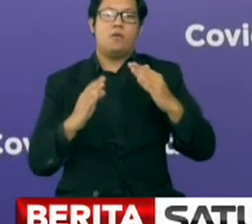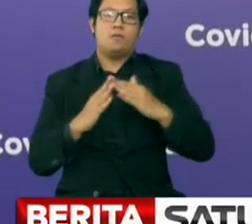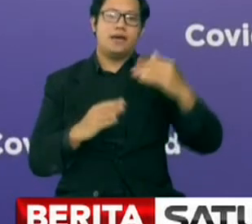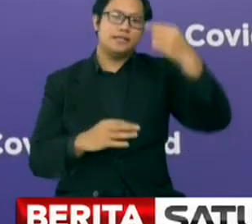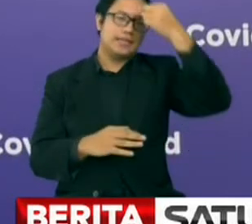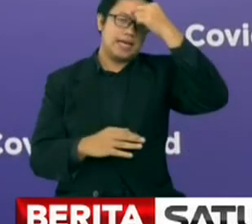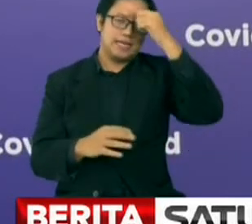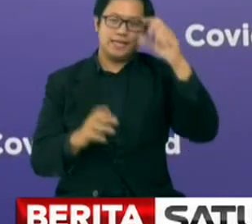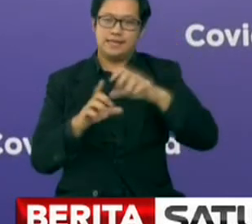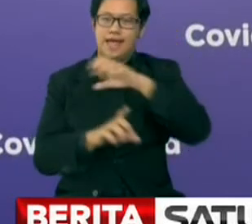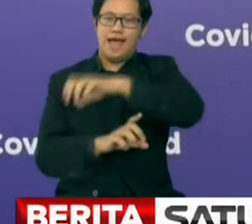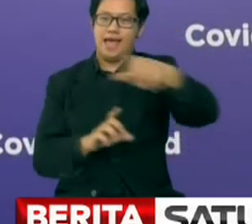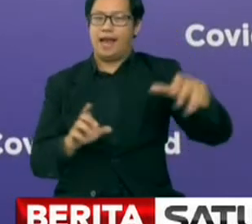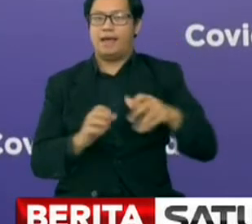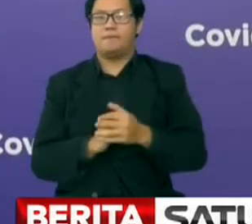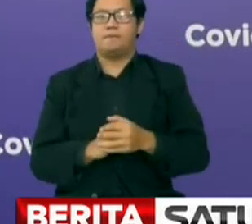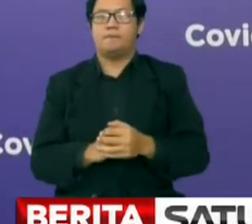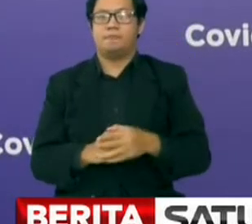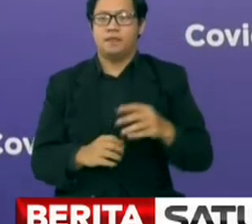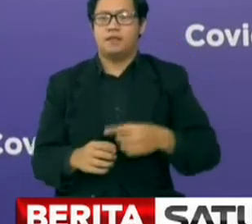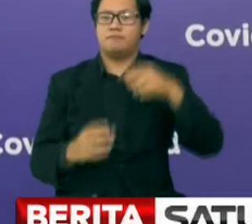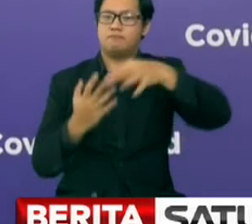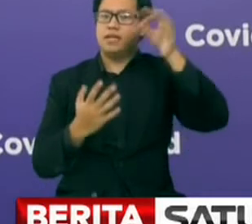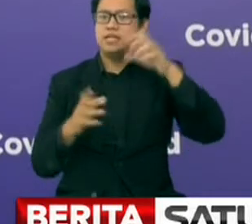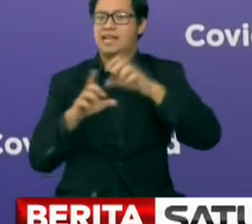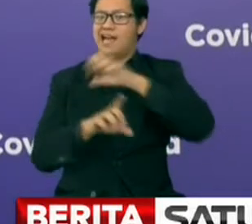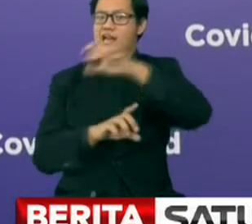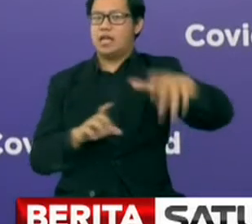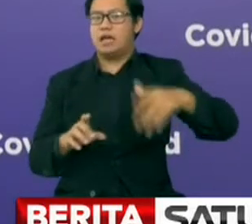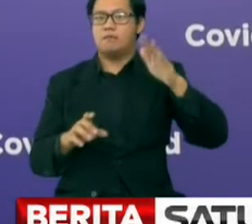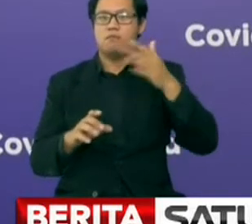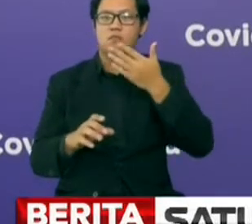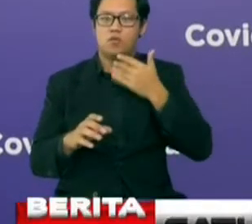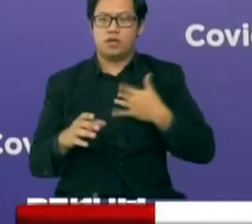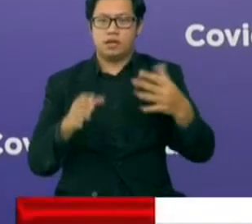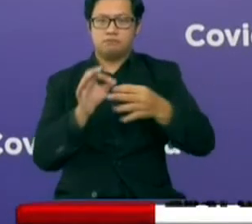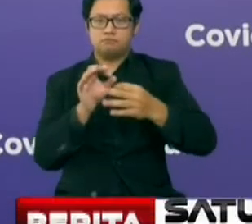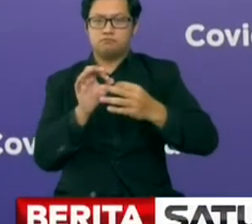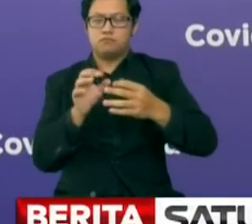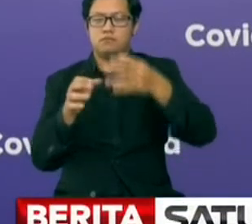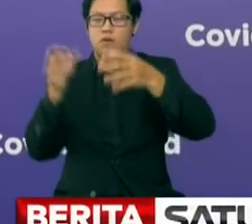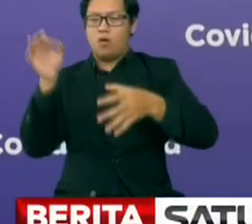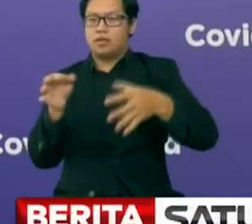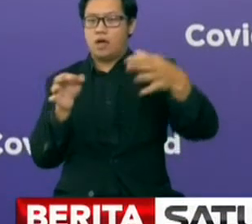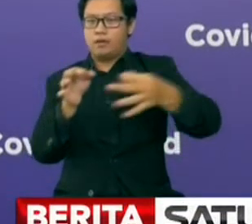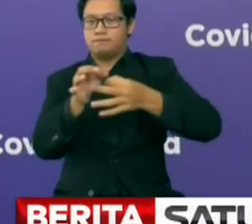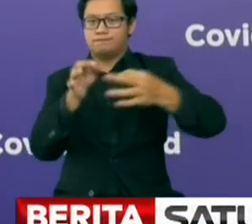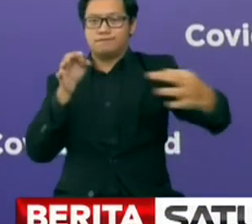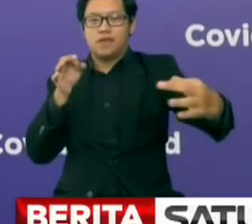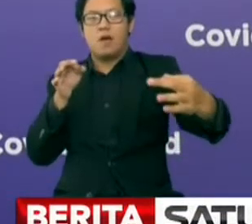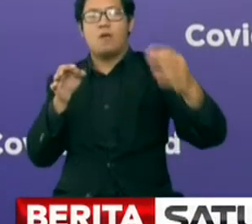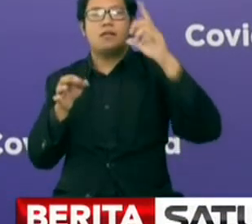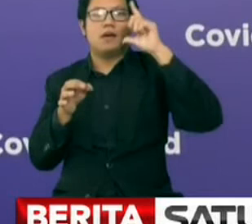pilih adalah darah-darah yang memang memiliki gap memiliki jarak yang cukup jauh dari fasilitas yang mampu